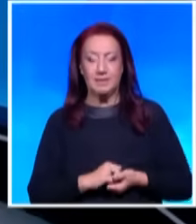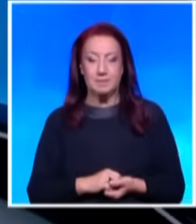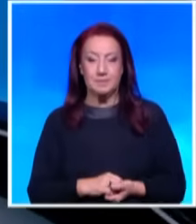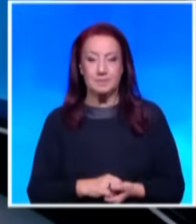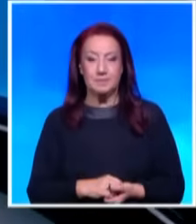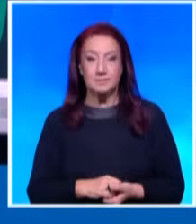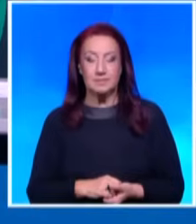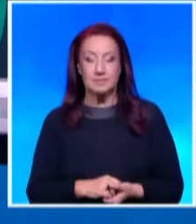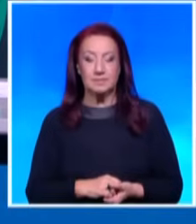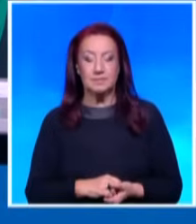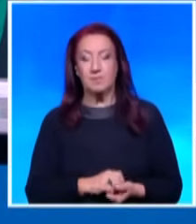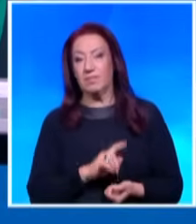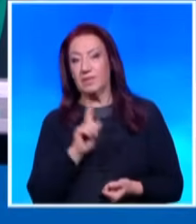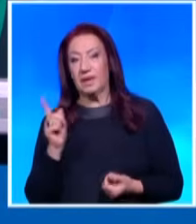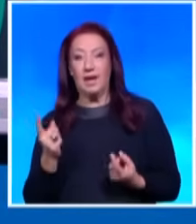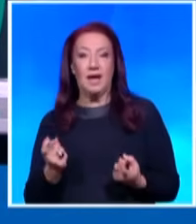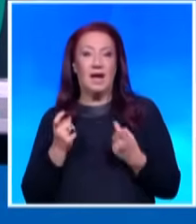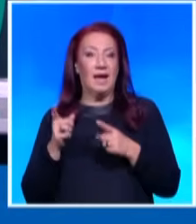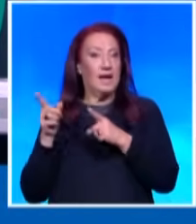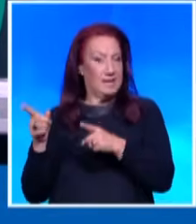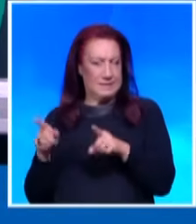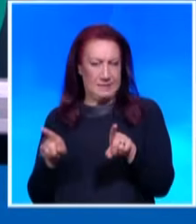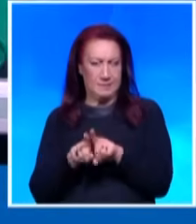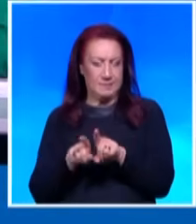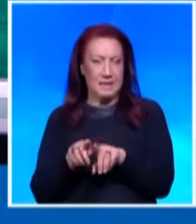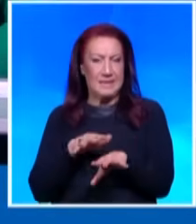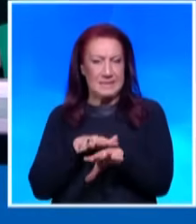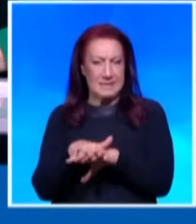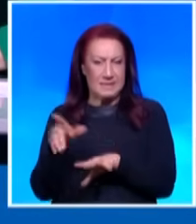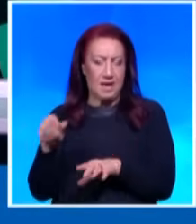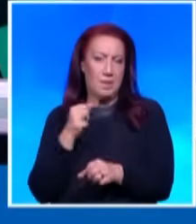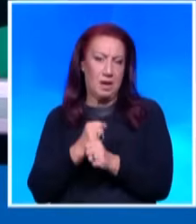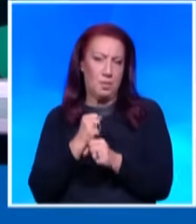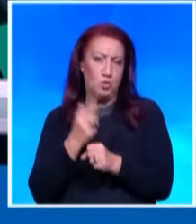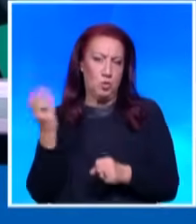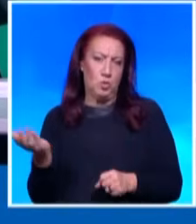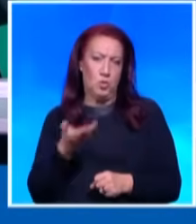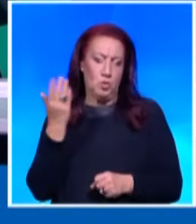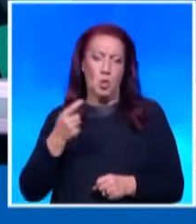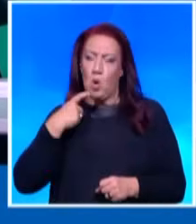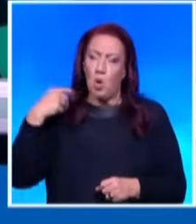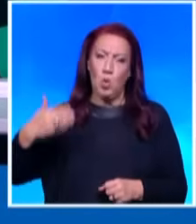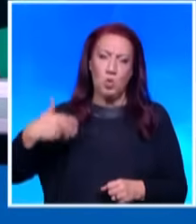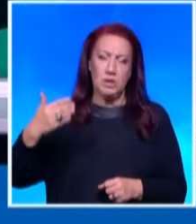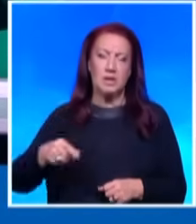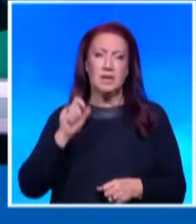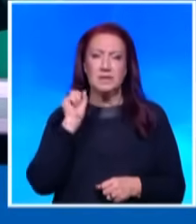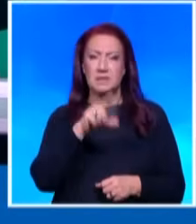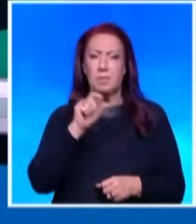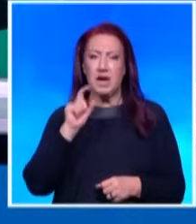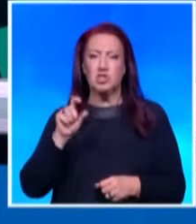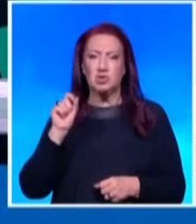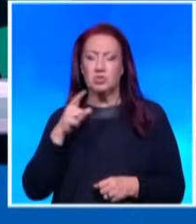ти. А в Гърция системата за оповестяване на гражданите работи успешно вече няколко години и разпраща съобщения с информация